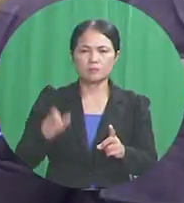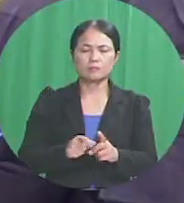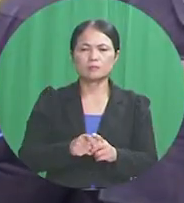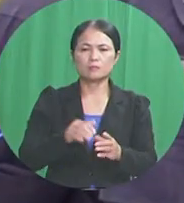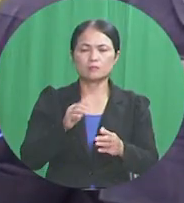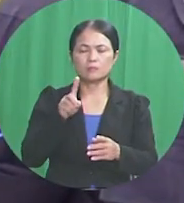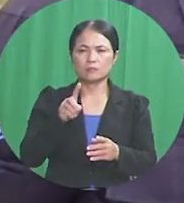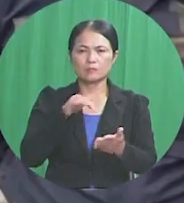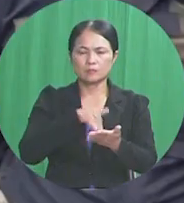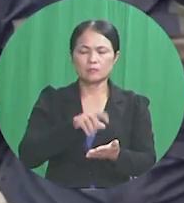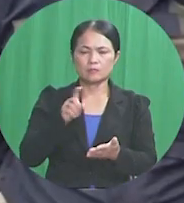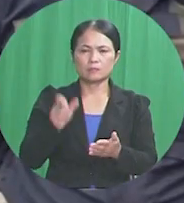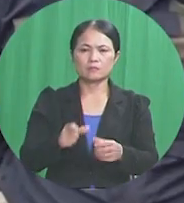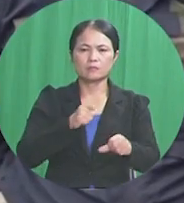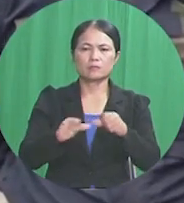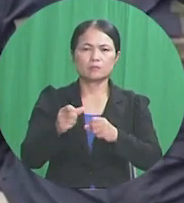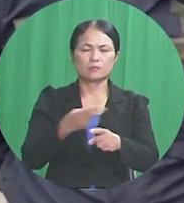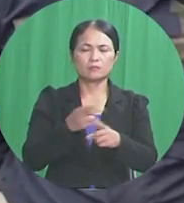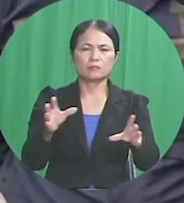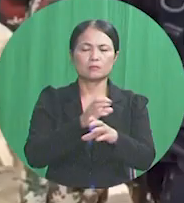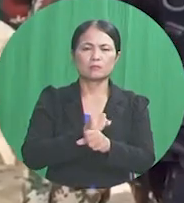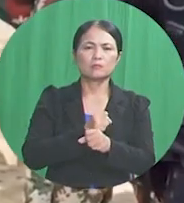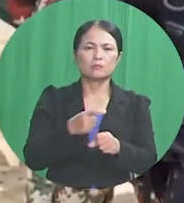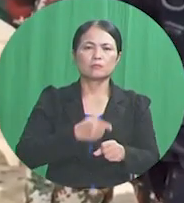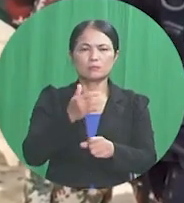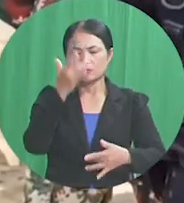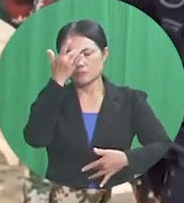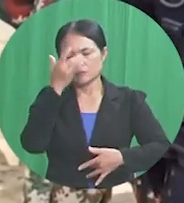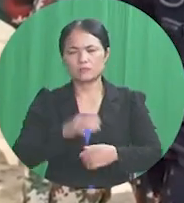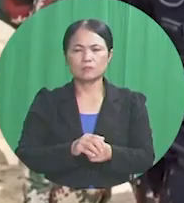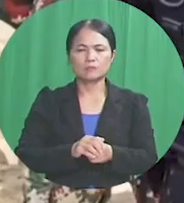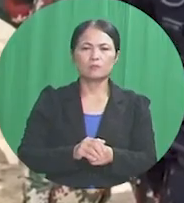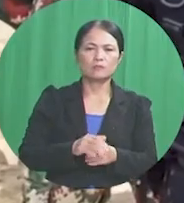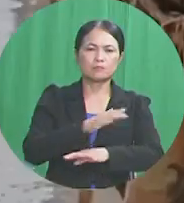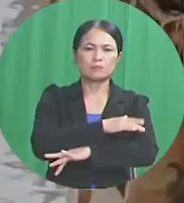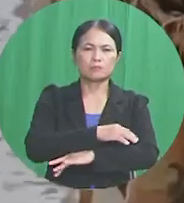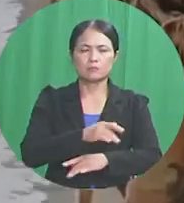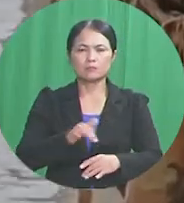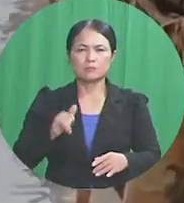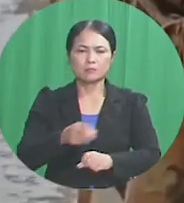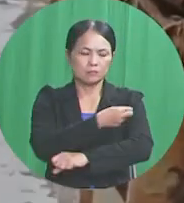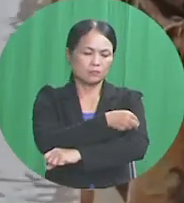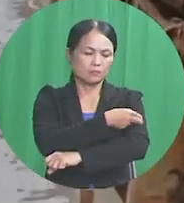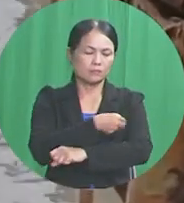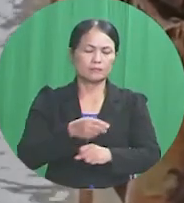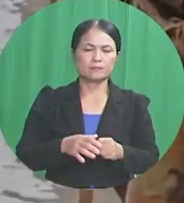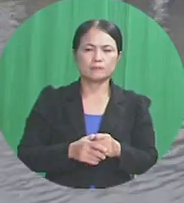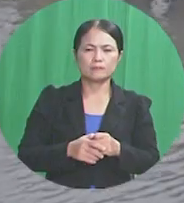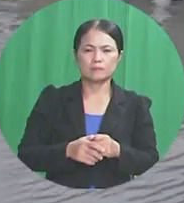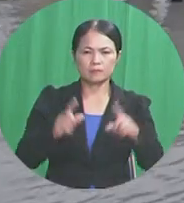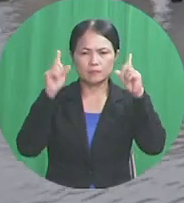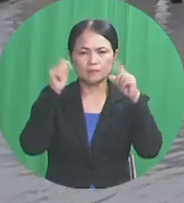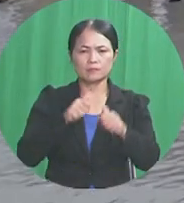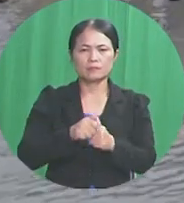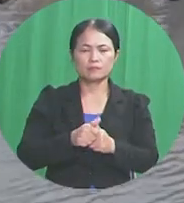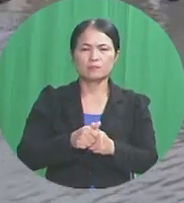าวมือเนี้ยมันอาจบรรทออกาเวิร์กเวิร์นบ้านดอยสามเบียนจุ่มกือนังกบปงสำหรับเชียบาลในบนตีเป็ดไอจูดอม